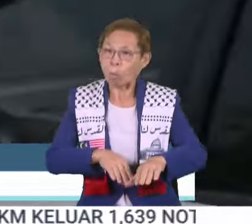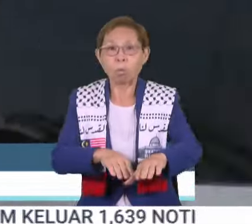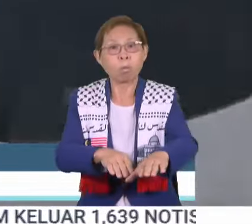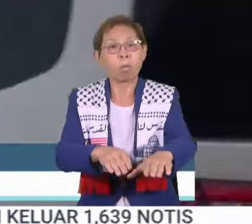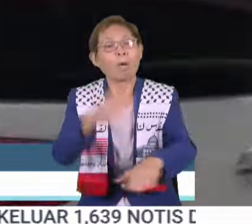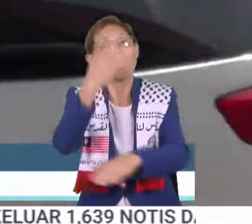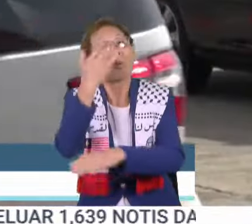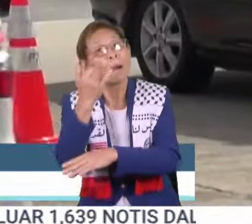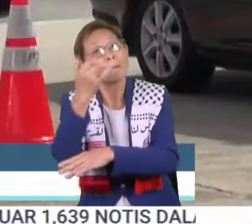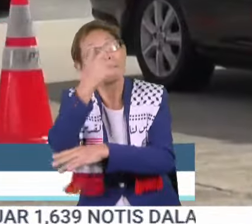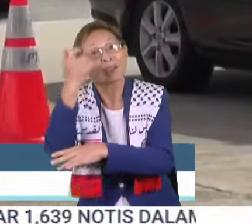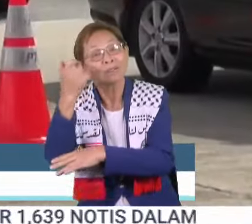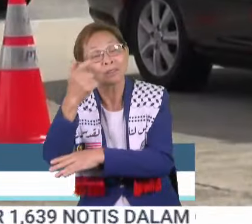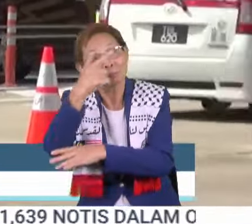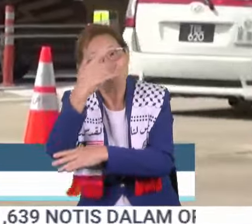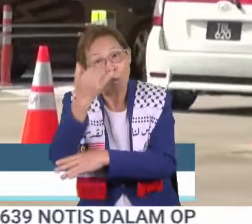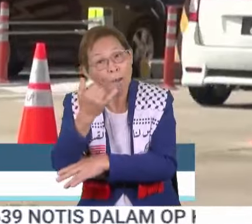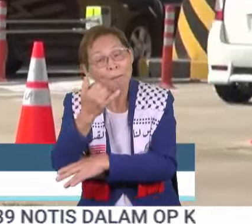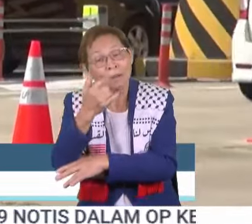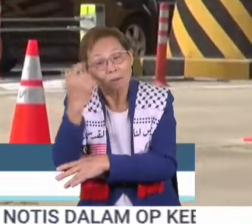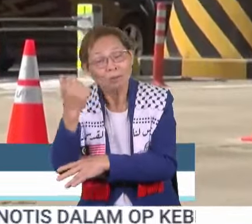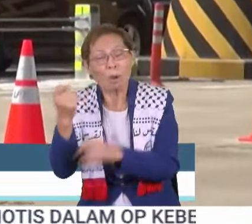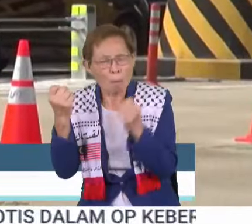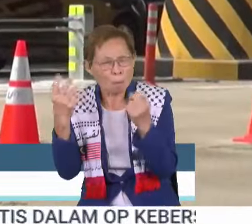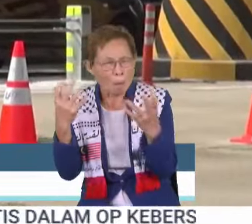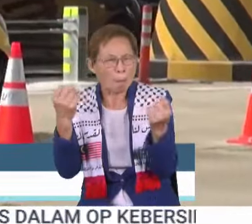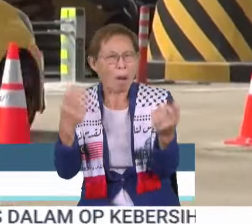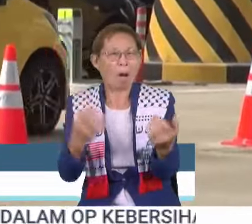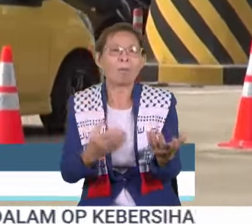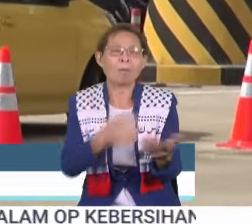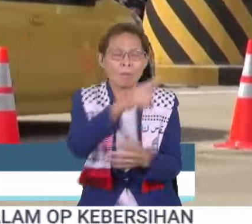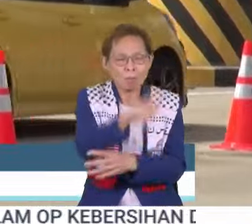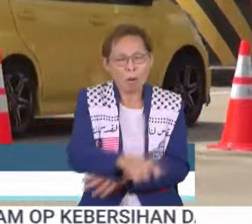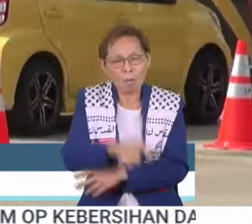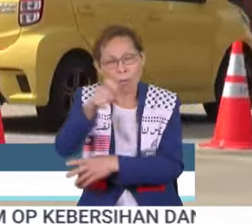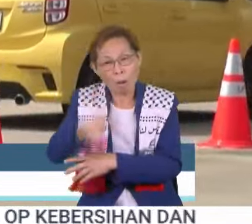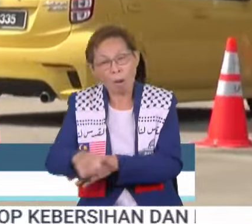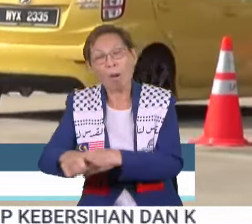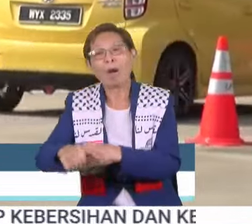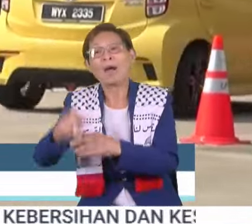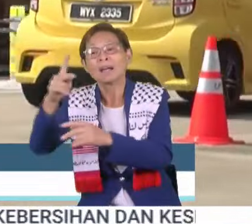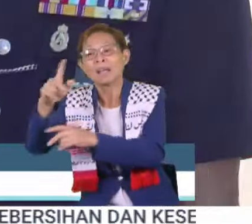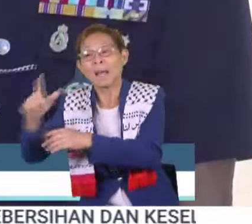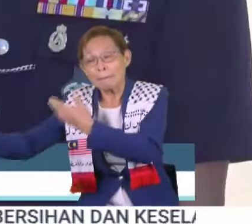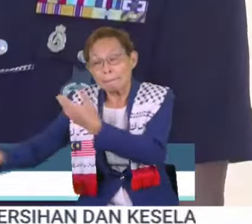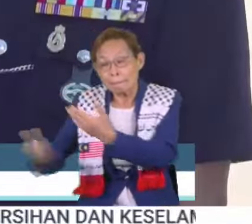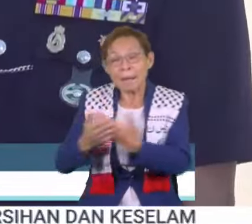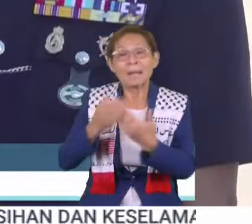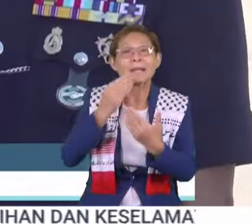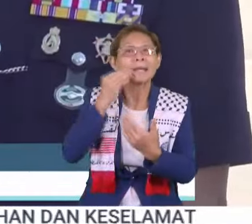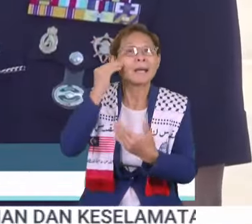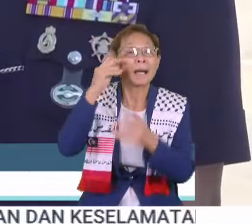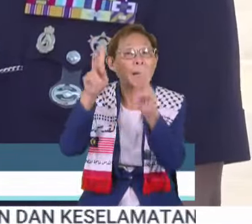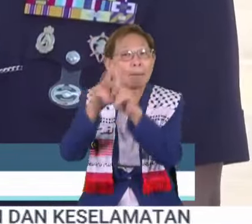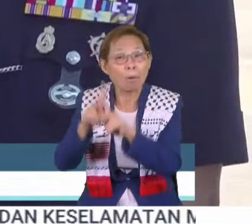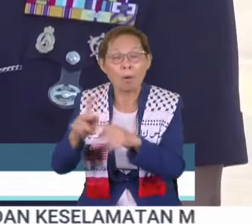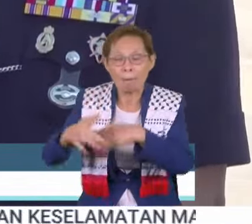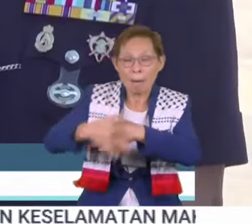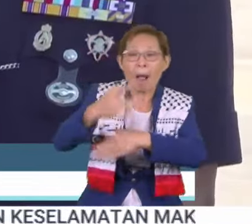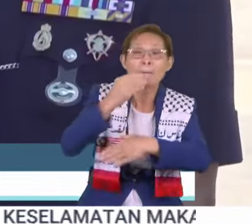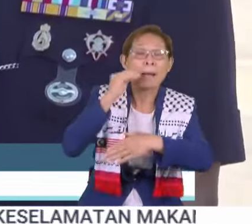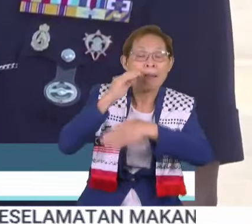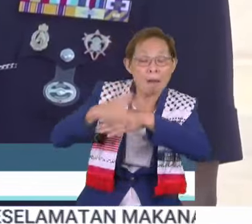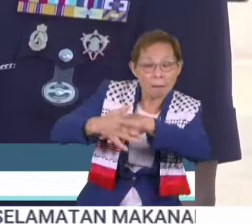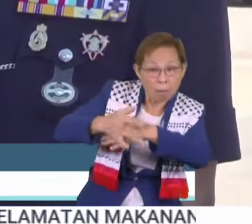kerana disebabkan ramai perantau-perantau ni dan orang ramai yang balik ke kampung mereka telah balik lebih awal.